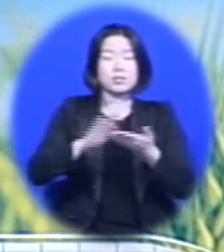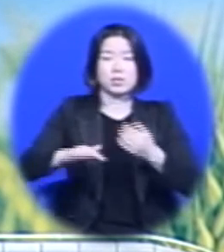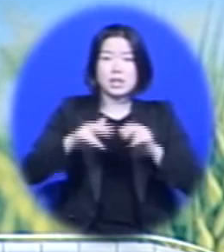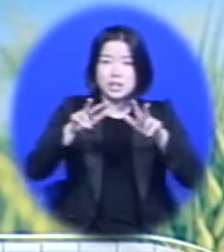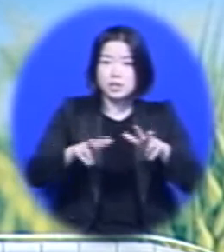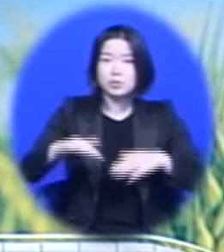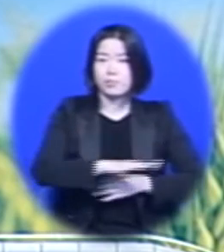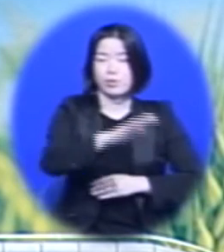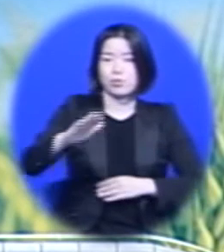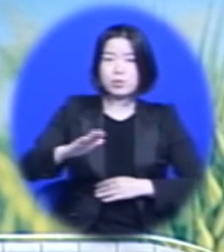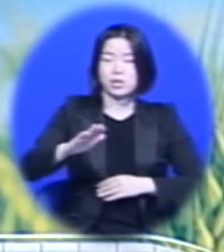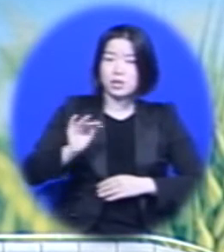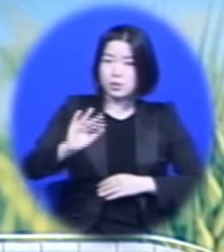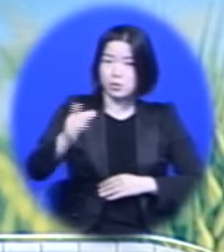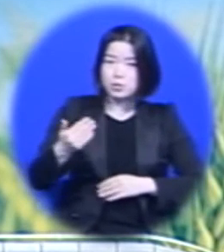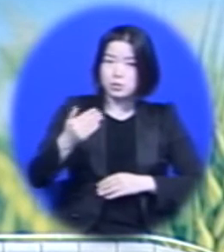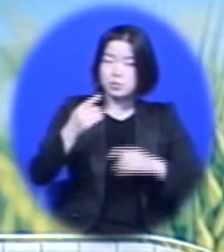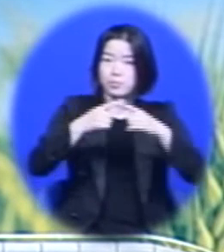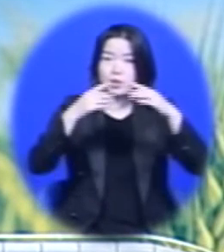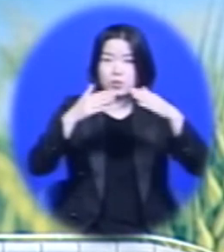우리 현대교회는